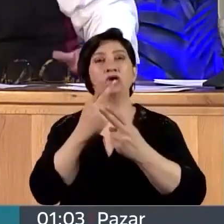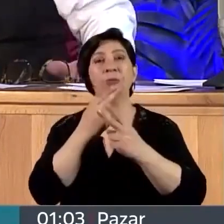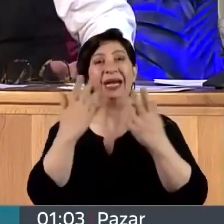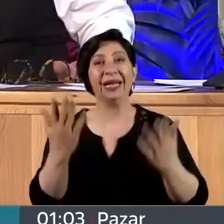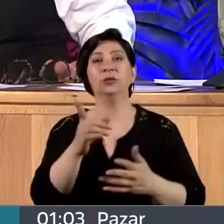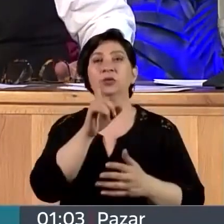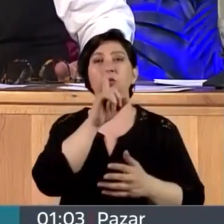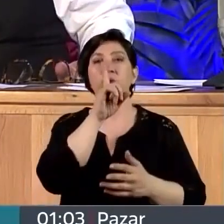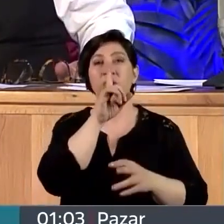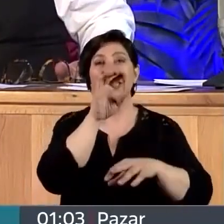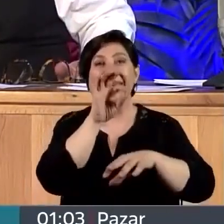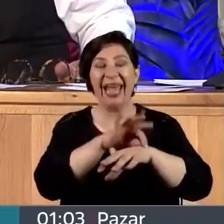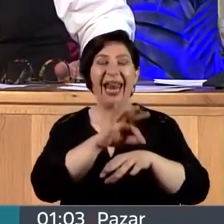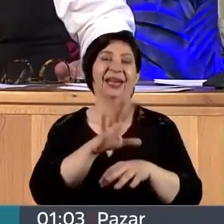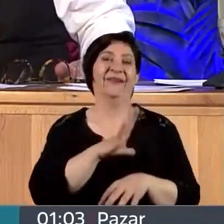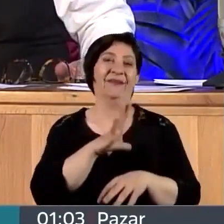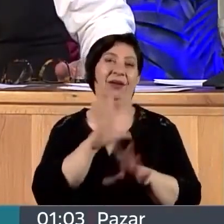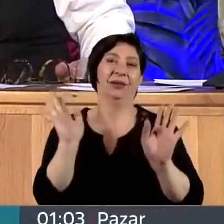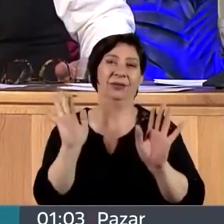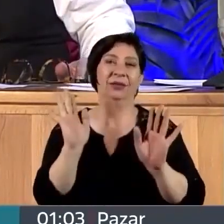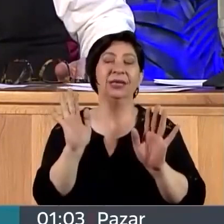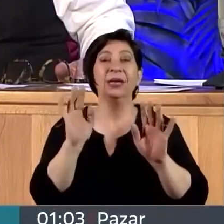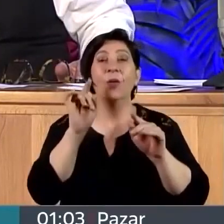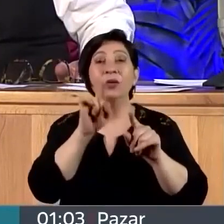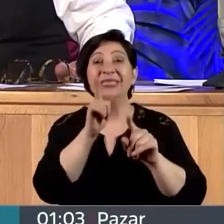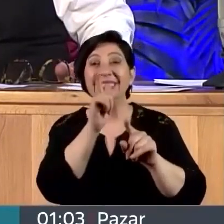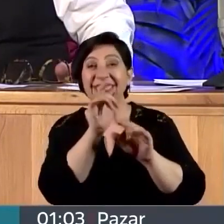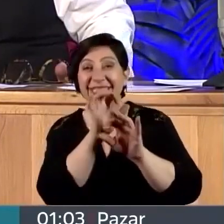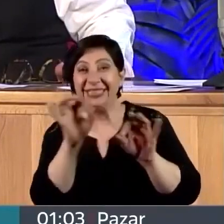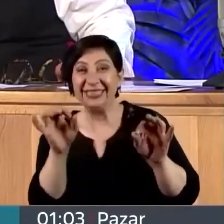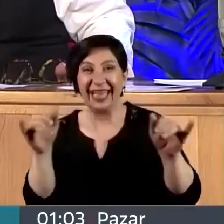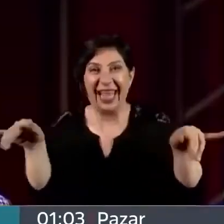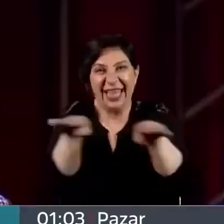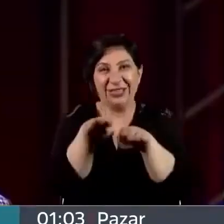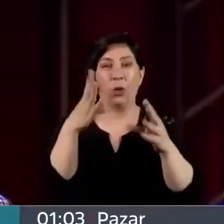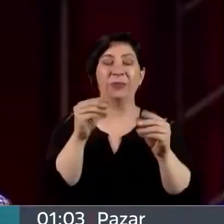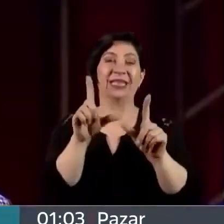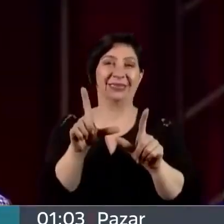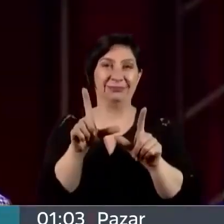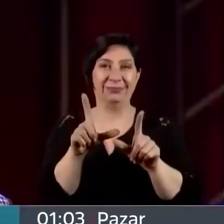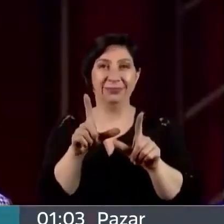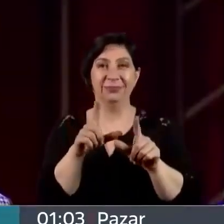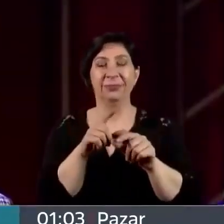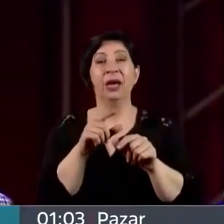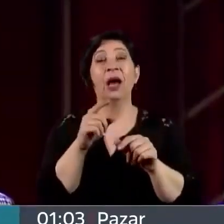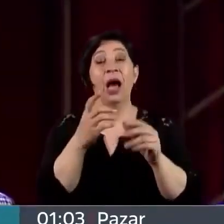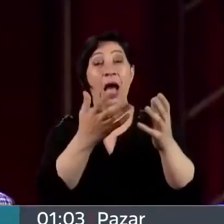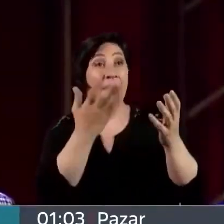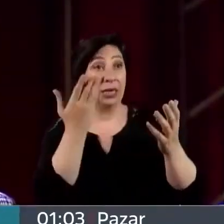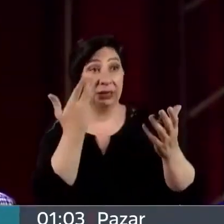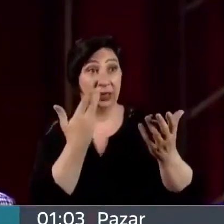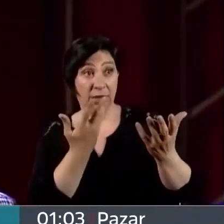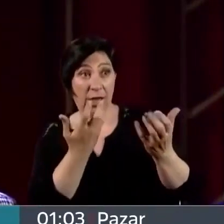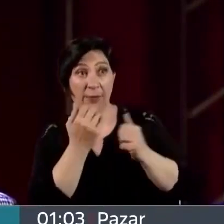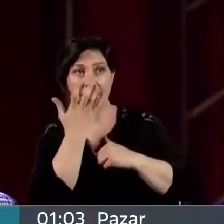kadar sustuğum Aynen yerlerdir. öyle. Öyle mi? Söylediğin şeyin timingiyle sessizliğin timingi diye demiştim. Sessizlik. Evet, o sessizliğin timingiyle. Aldın mı seyirciyi